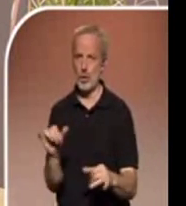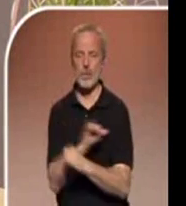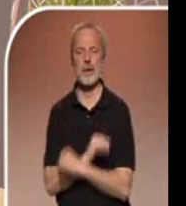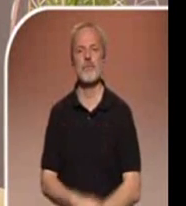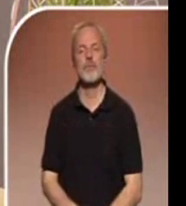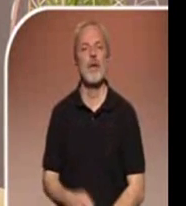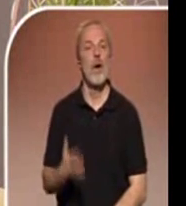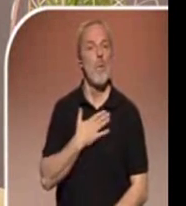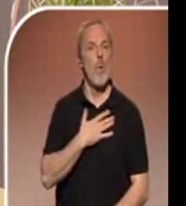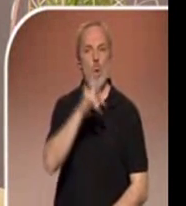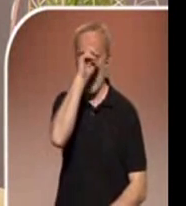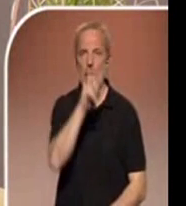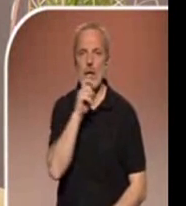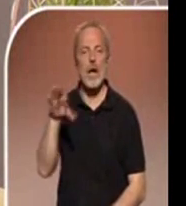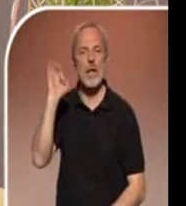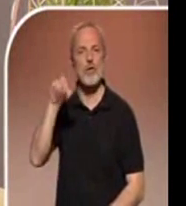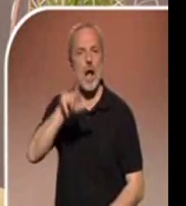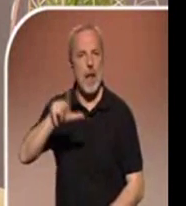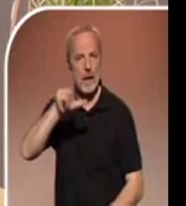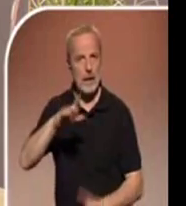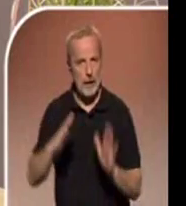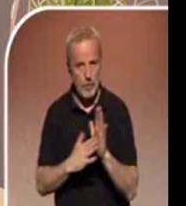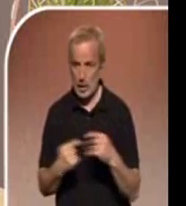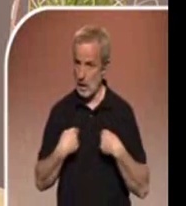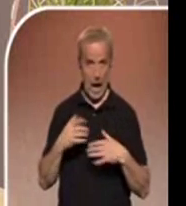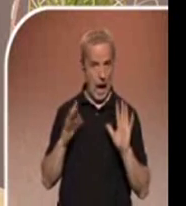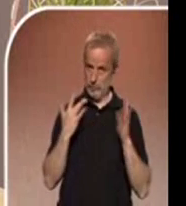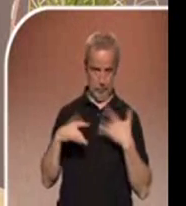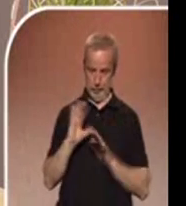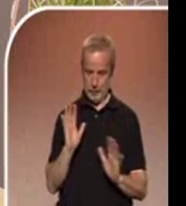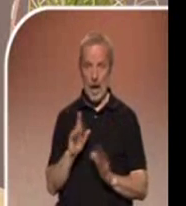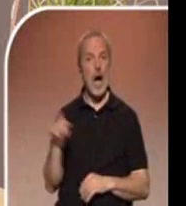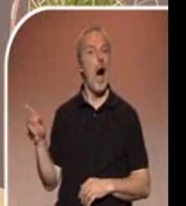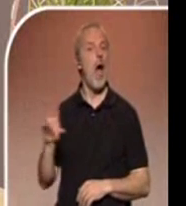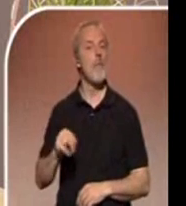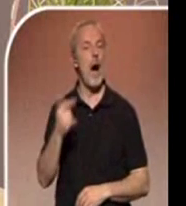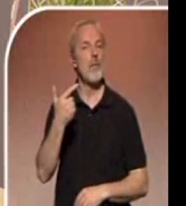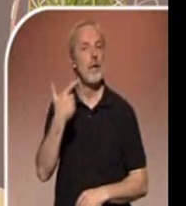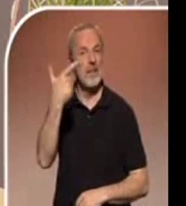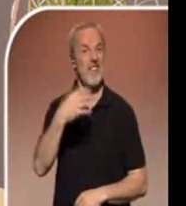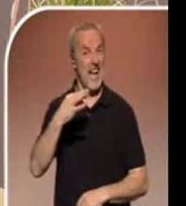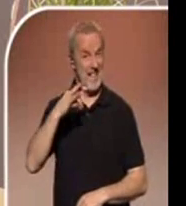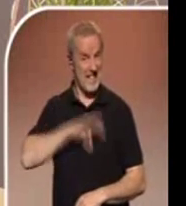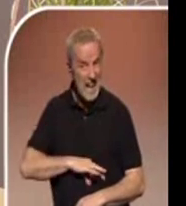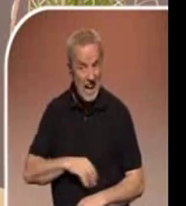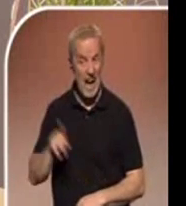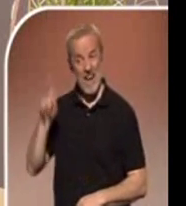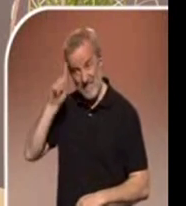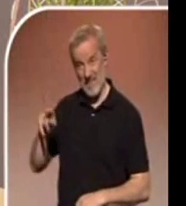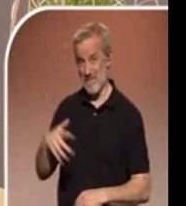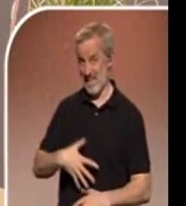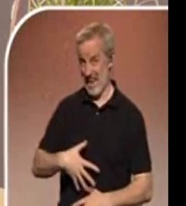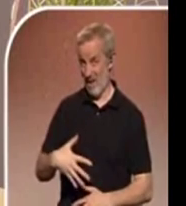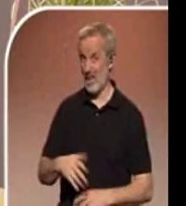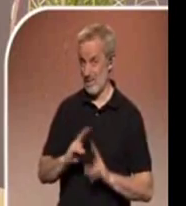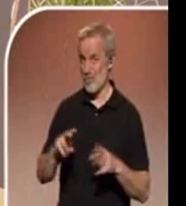u mě při vyšetření prokázána nebyla, nicméně mám dvě dcery a vzhledem k tomu, že vím, že mohou být problémy ve třetím trimestru těhotenství, ráda bych měla jistotu,